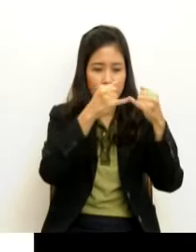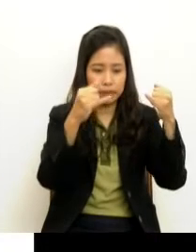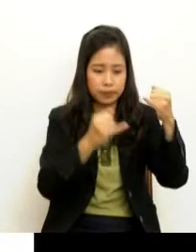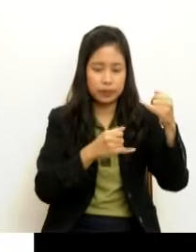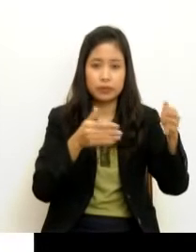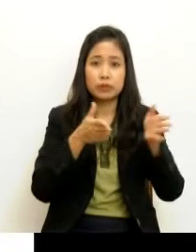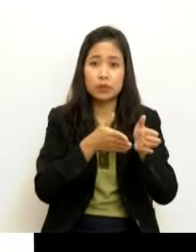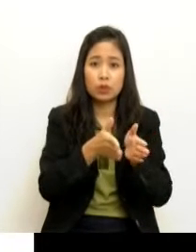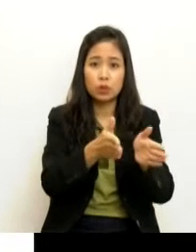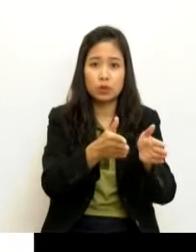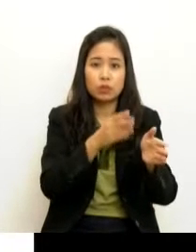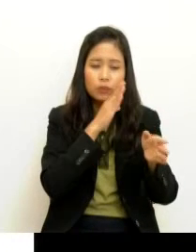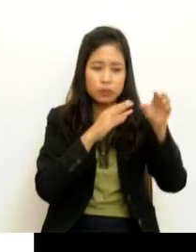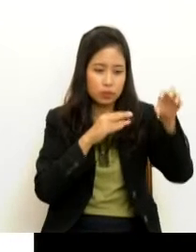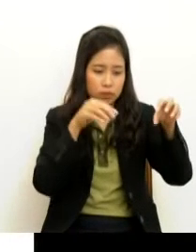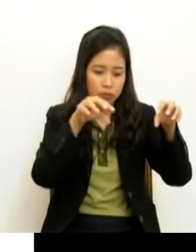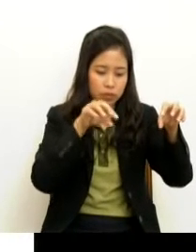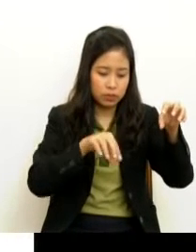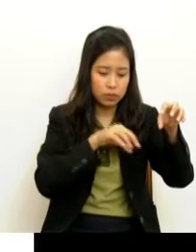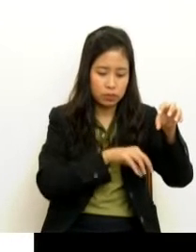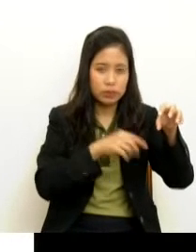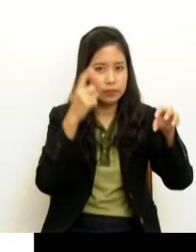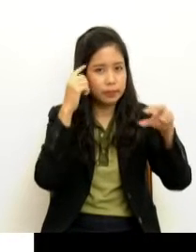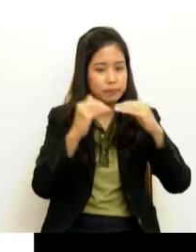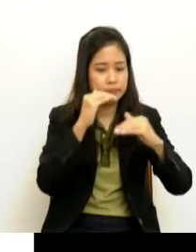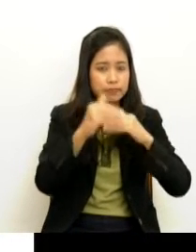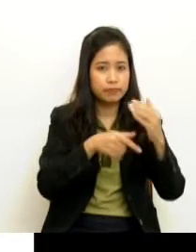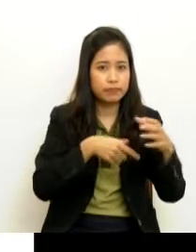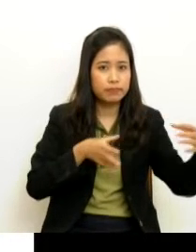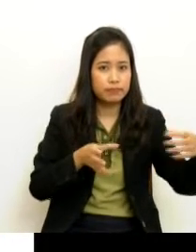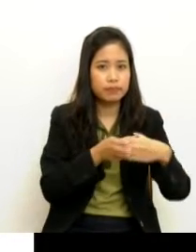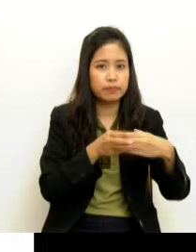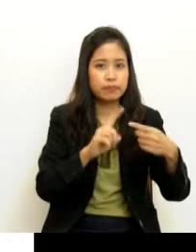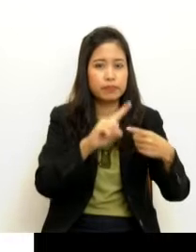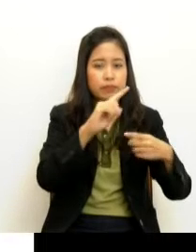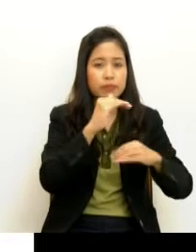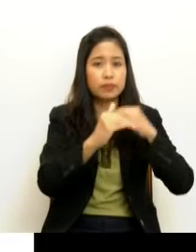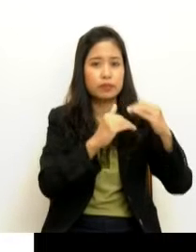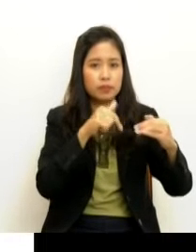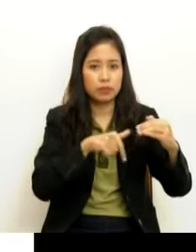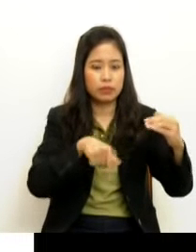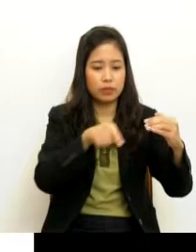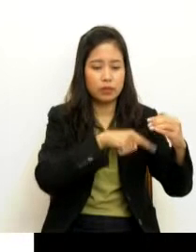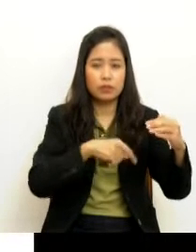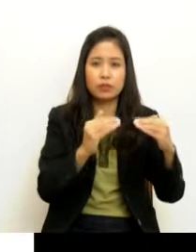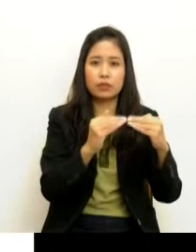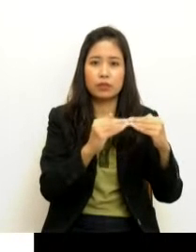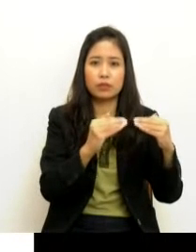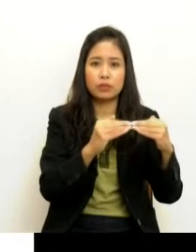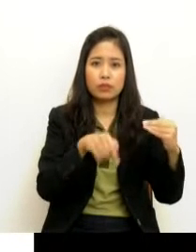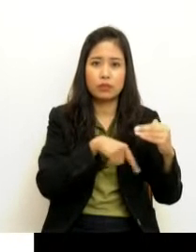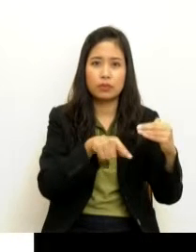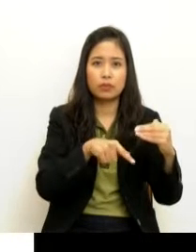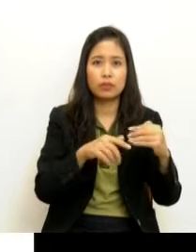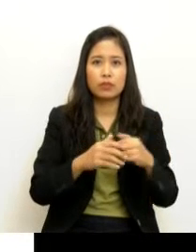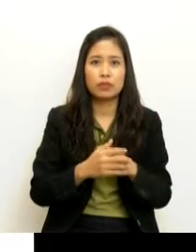ถ้าเราทำตรงนี้อะไรจะเกิดขึ้นก็คือ1โรงเรียนพาราเนี่ยมีอาคารอยู่5หลังถ้าเ